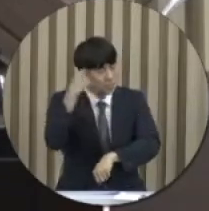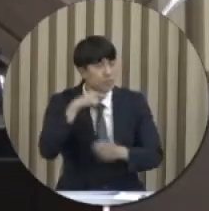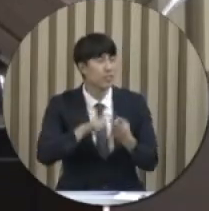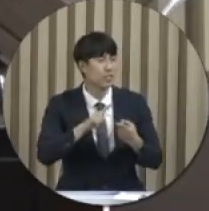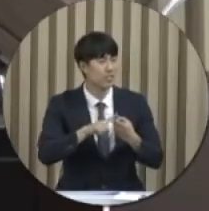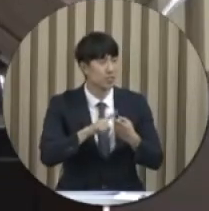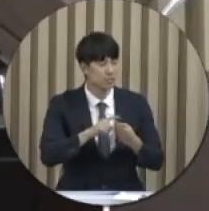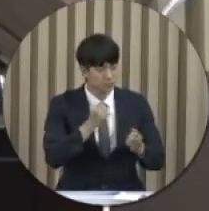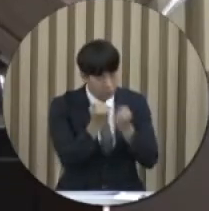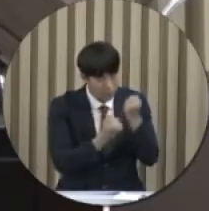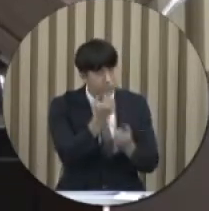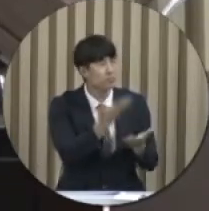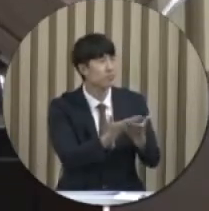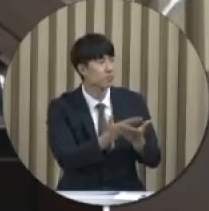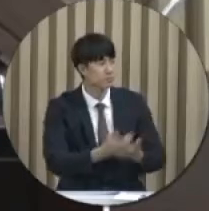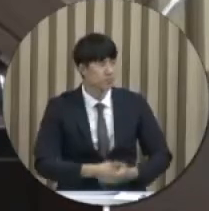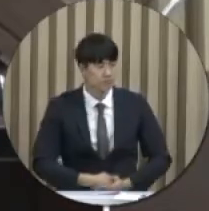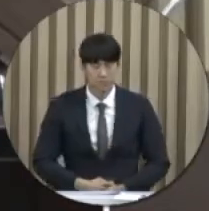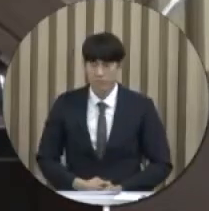좀 들어보도록 하겠습니다.